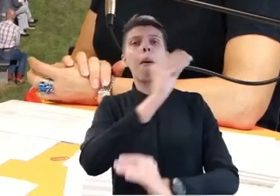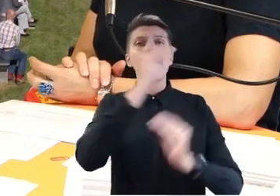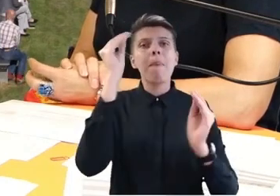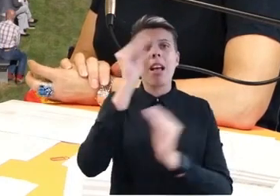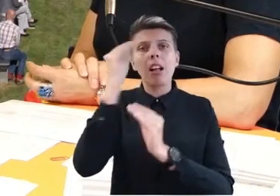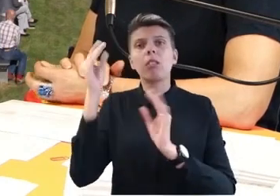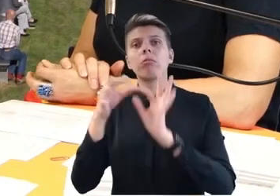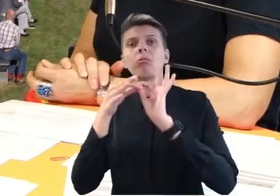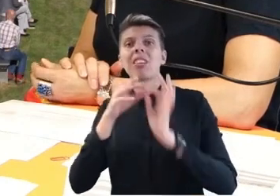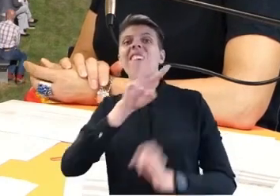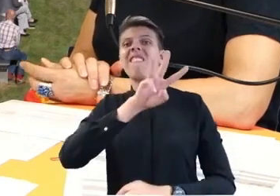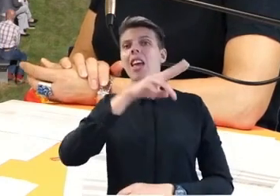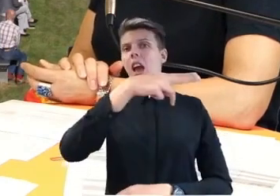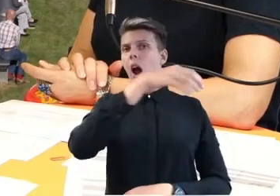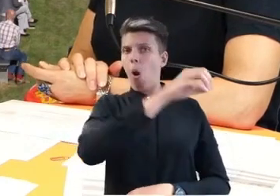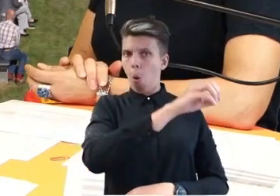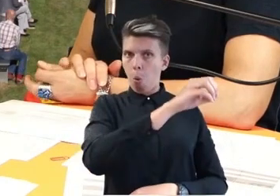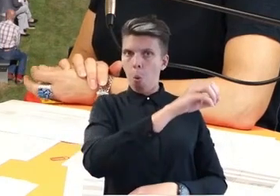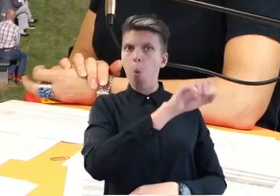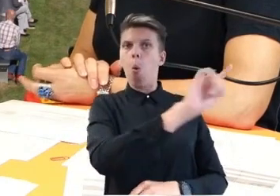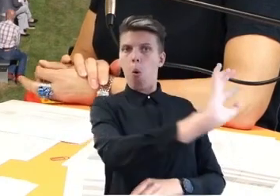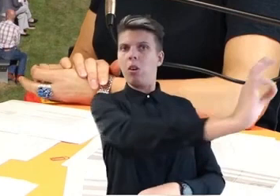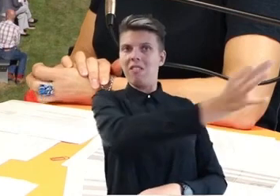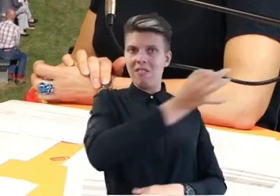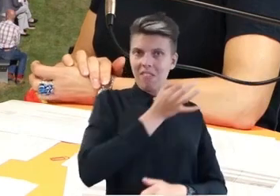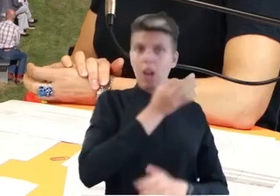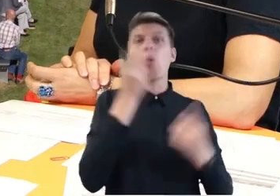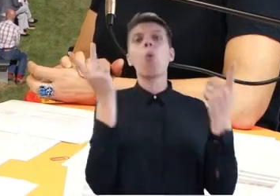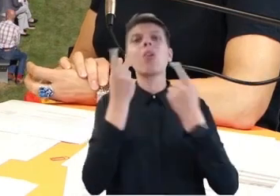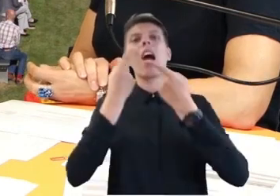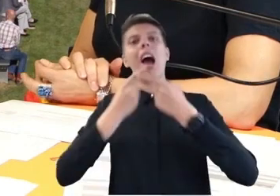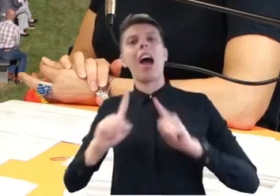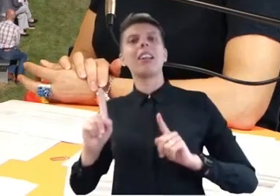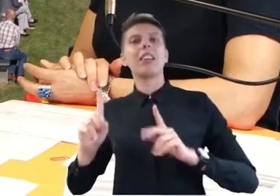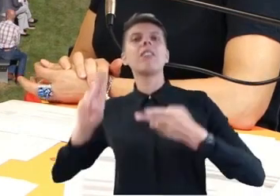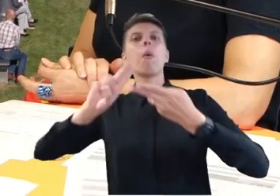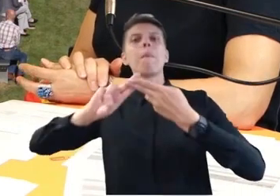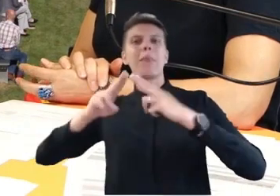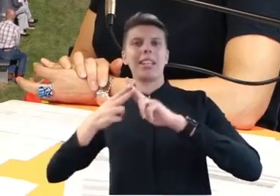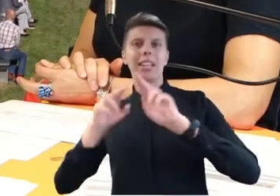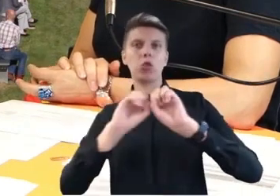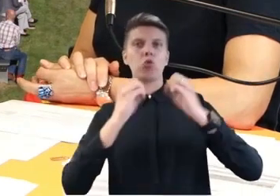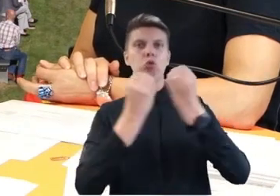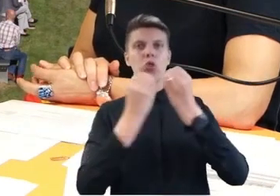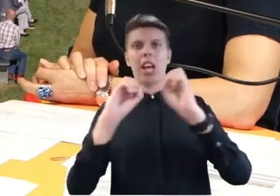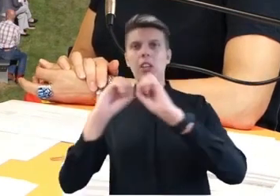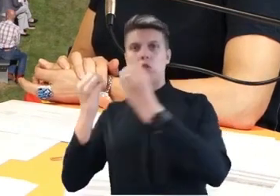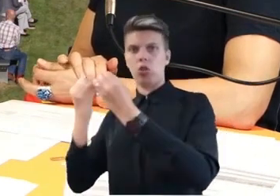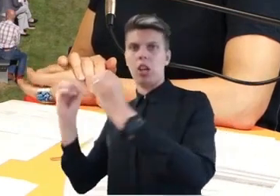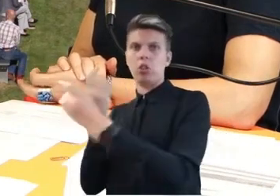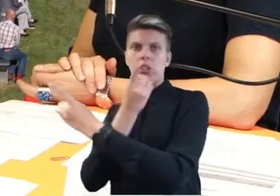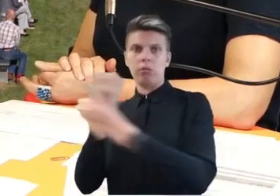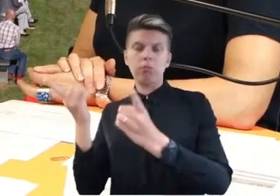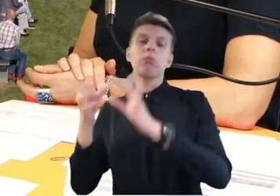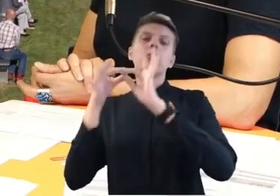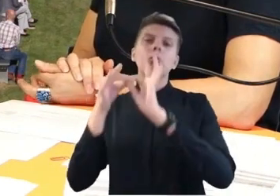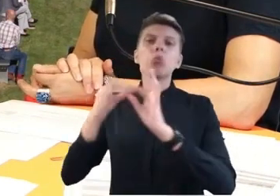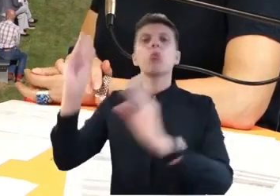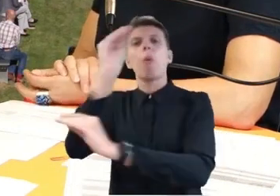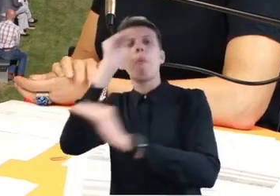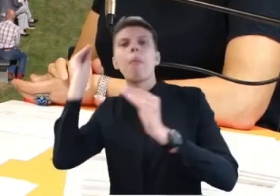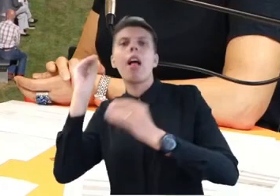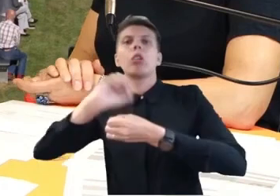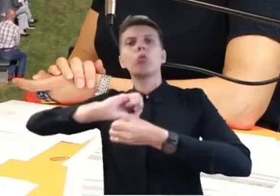bhu direkt oder über andere mitgliedstaaten die meldungen bezüglich mit 19 oder andere